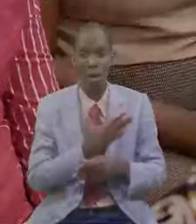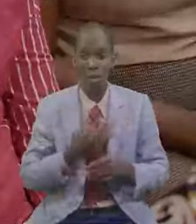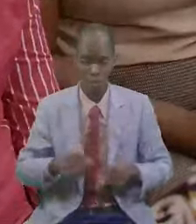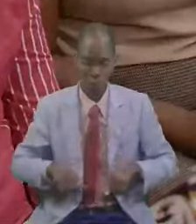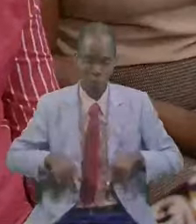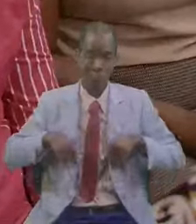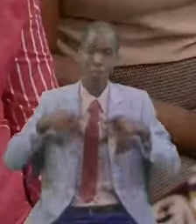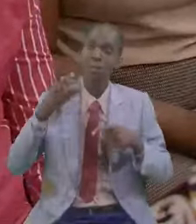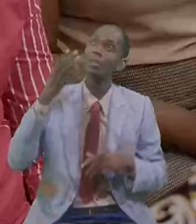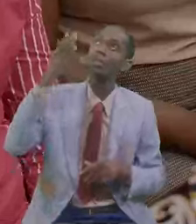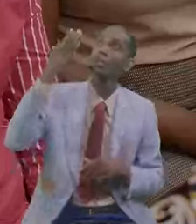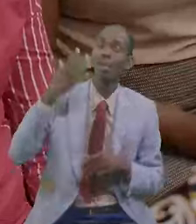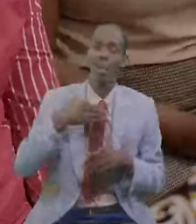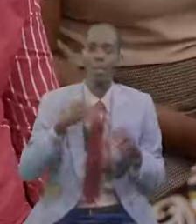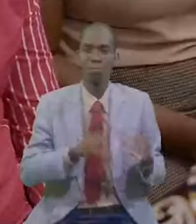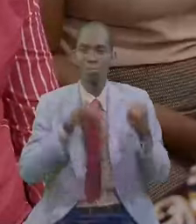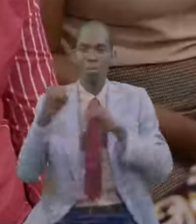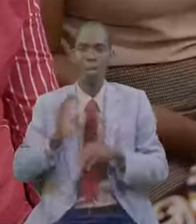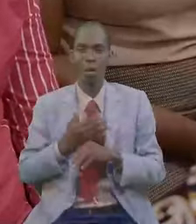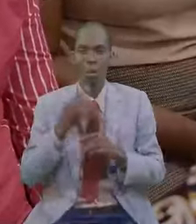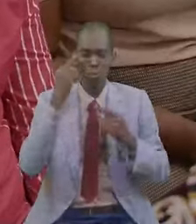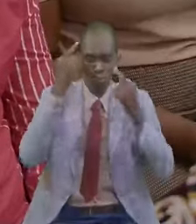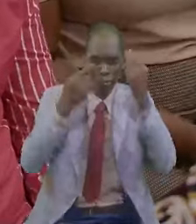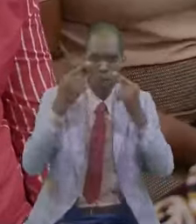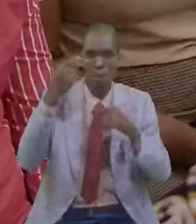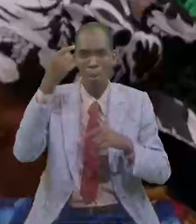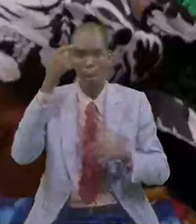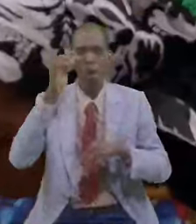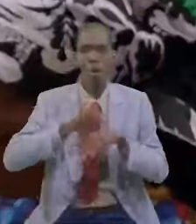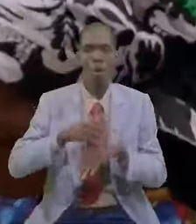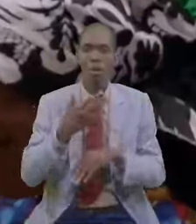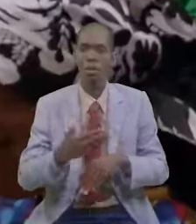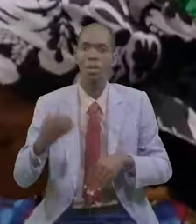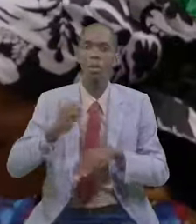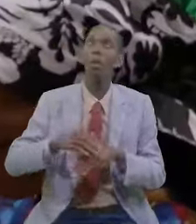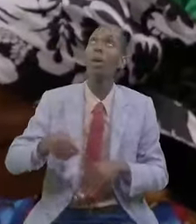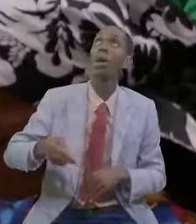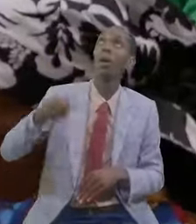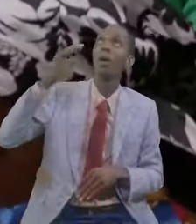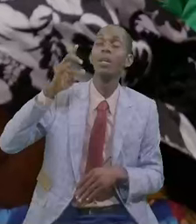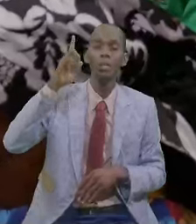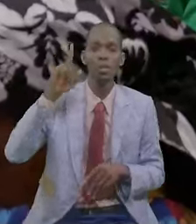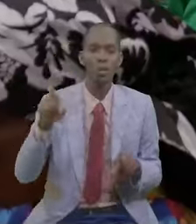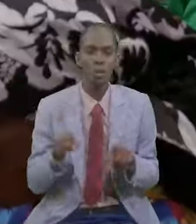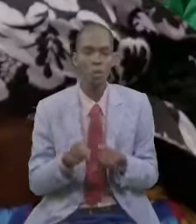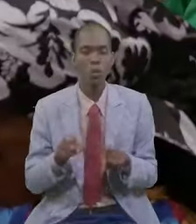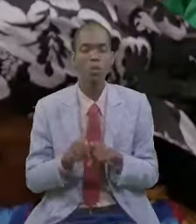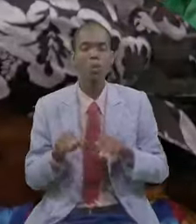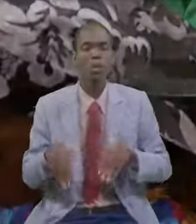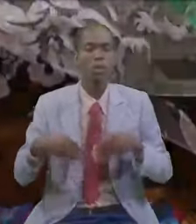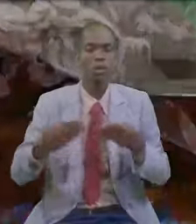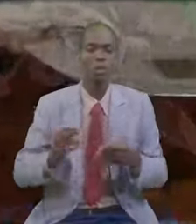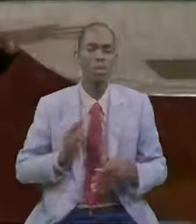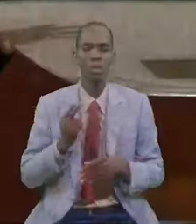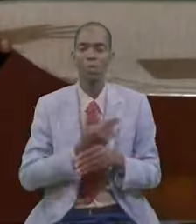célestes et nous avons nos affections sur les choses d'en haut. Lui aussi, il nous donne